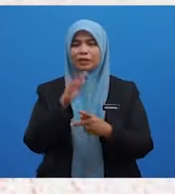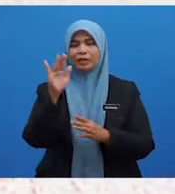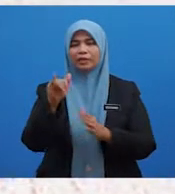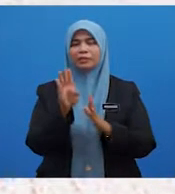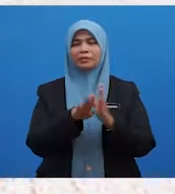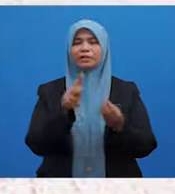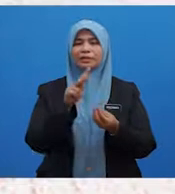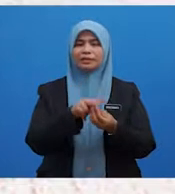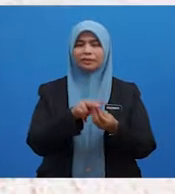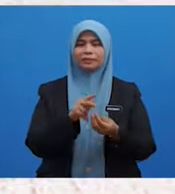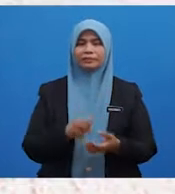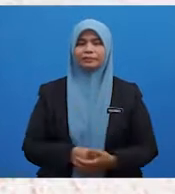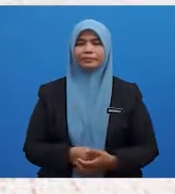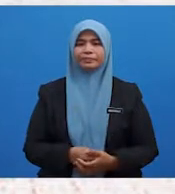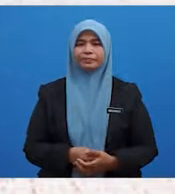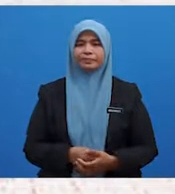berkesan.